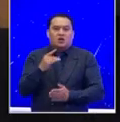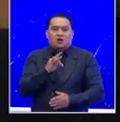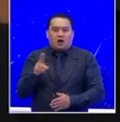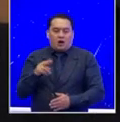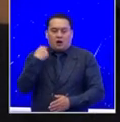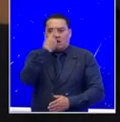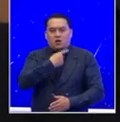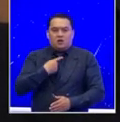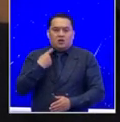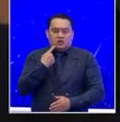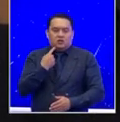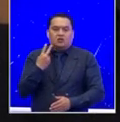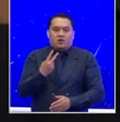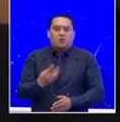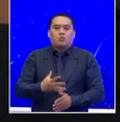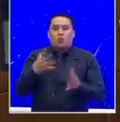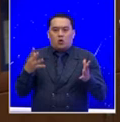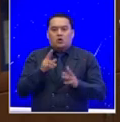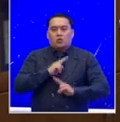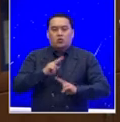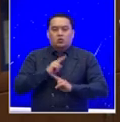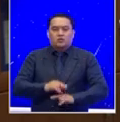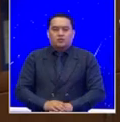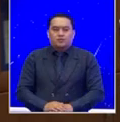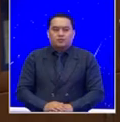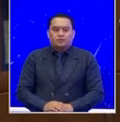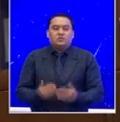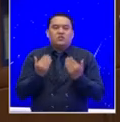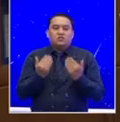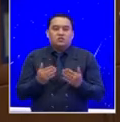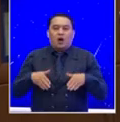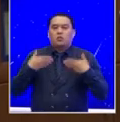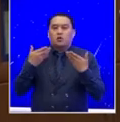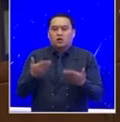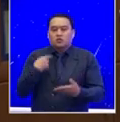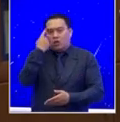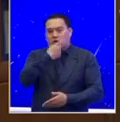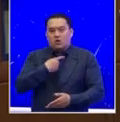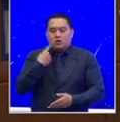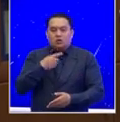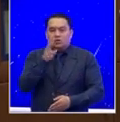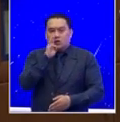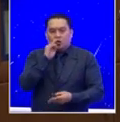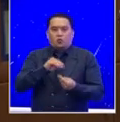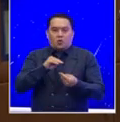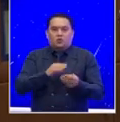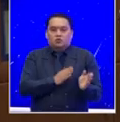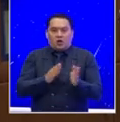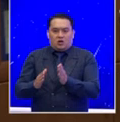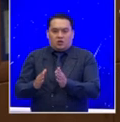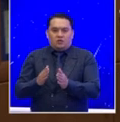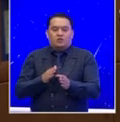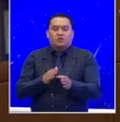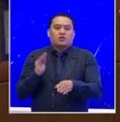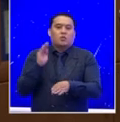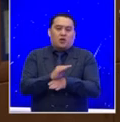и лица, совмещающие две и более работы. На сегодняшний день обращаются лица, которые не потеряли доход, дополнительно